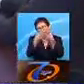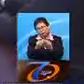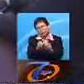rumah